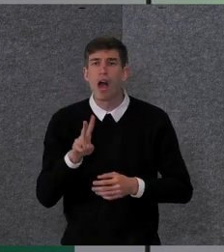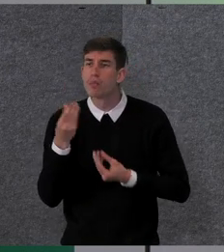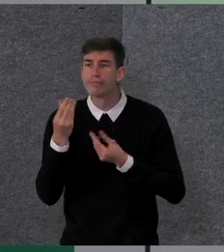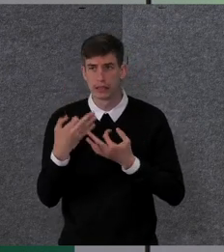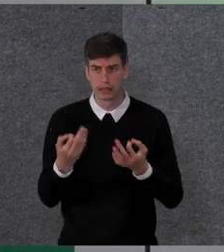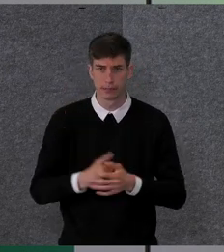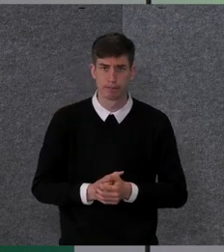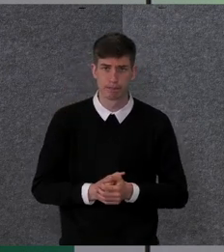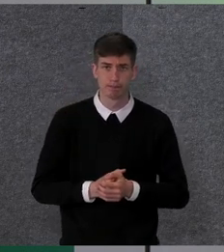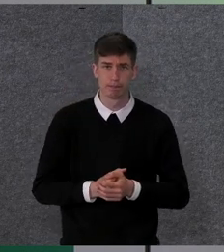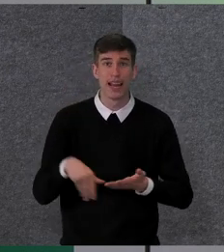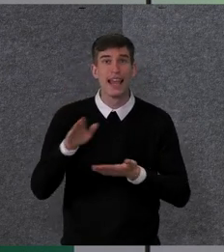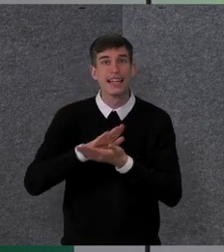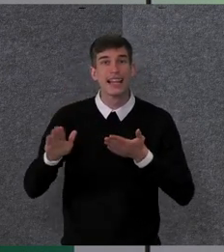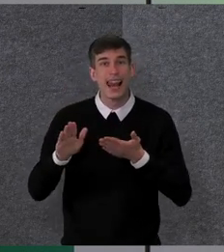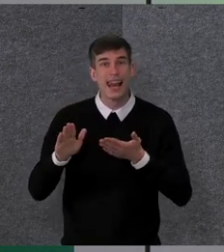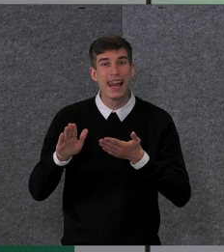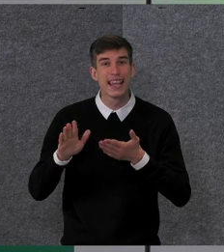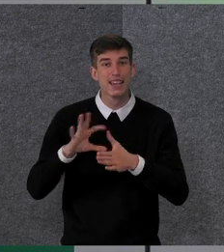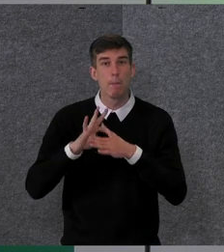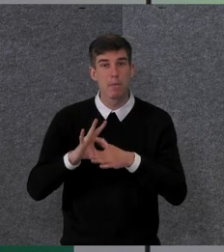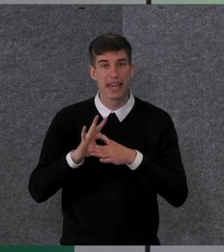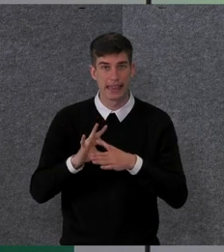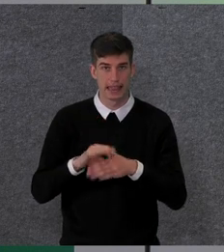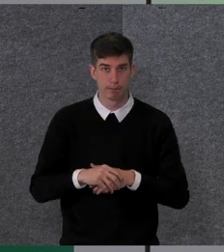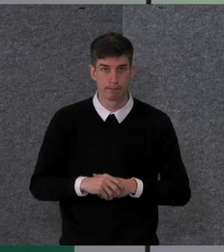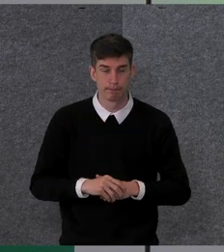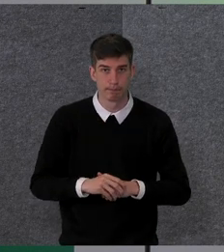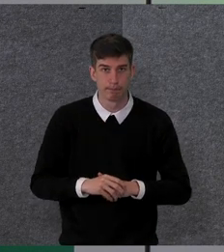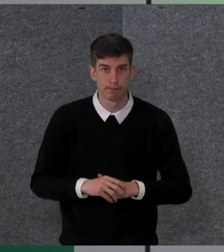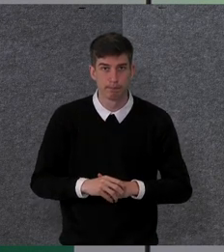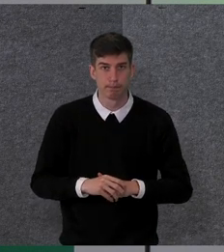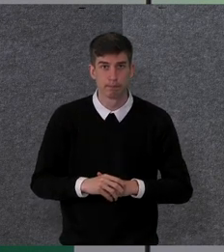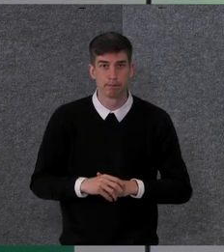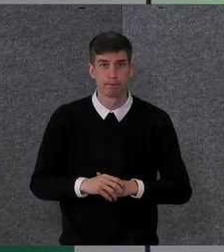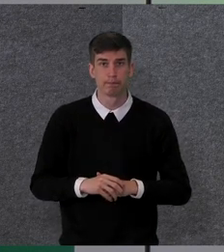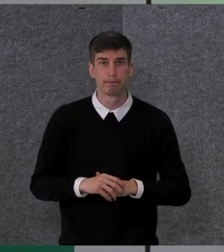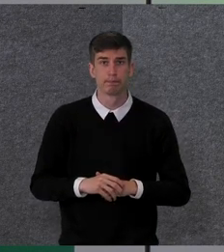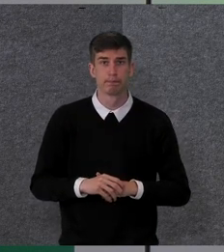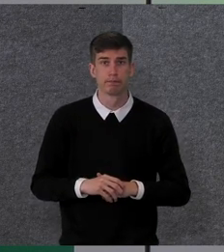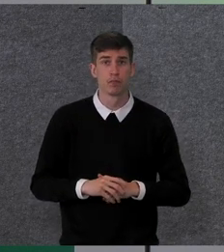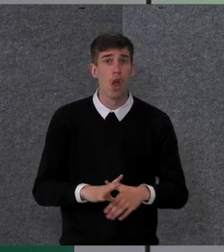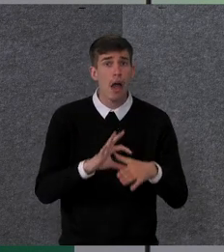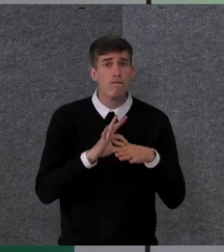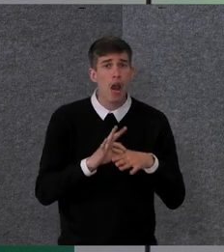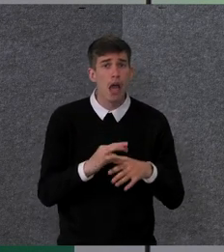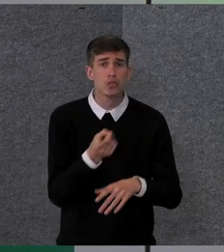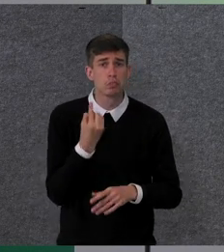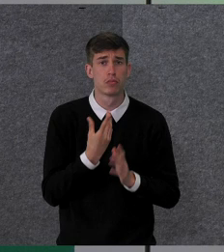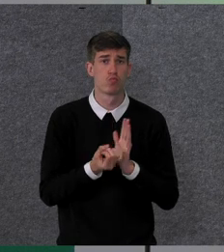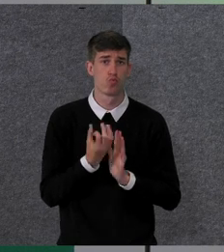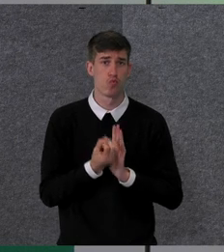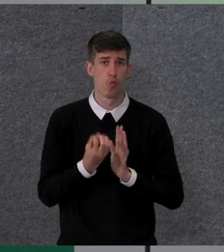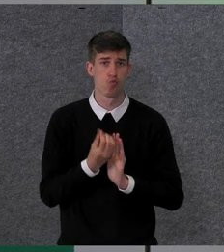Zum Thema Clean Meat, das ist eine sehr gute Alternative. Warum? Fleisch essen ist eine Kultur, die